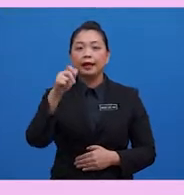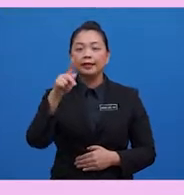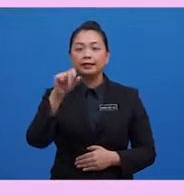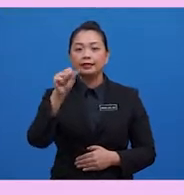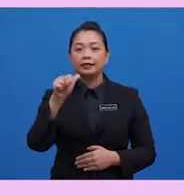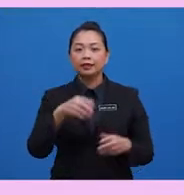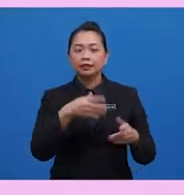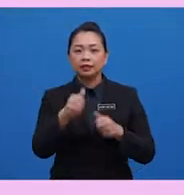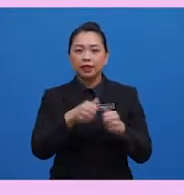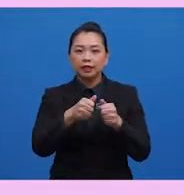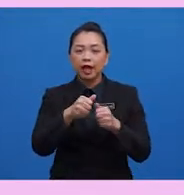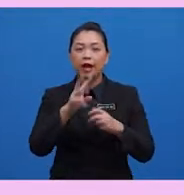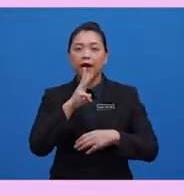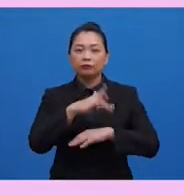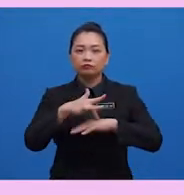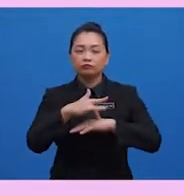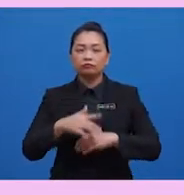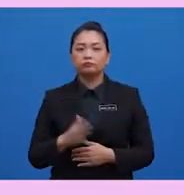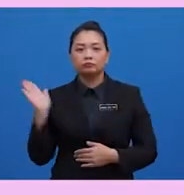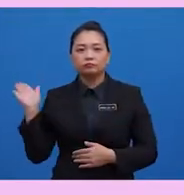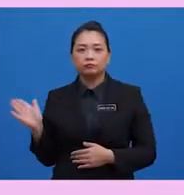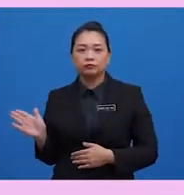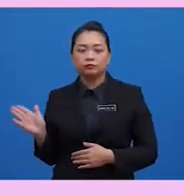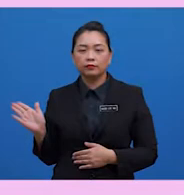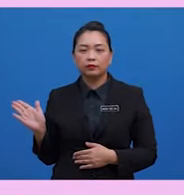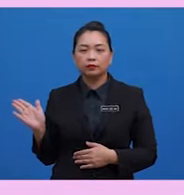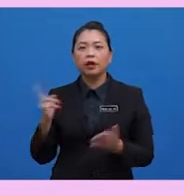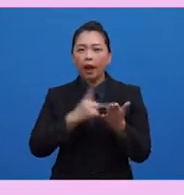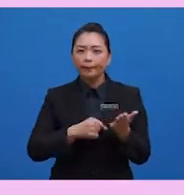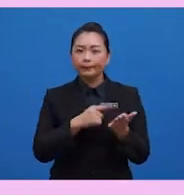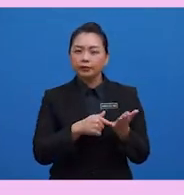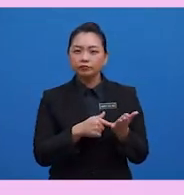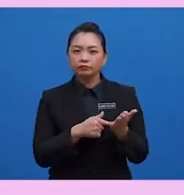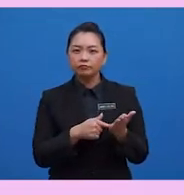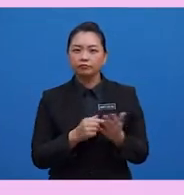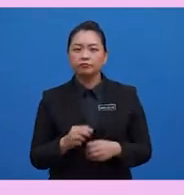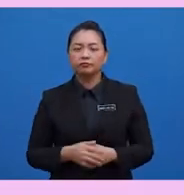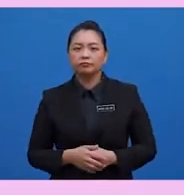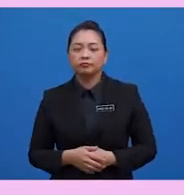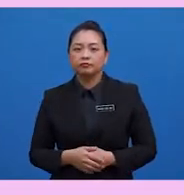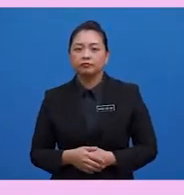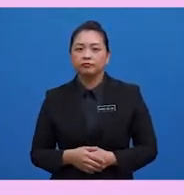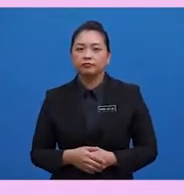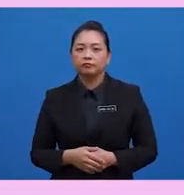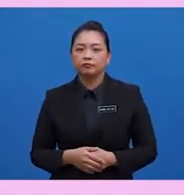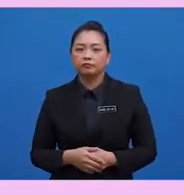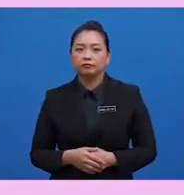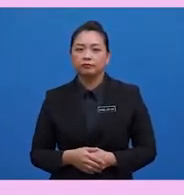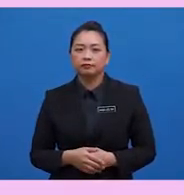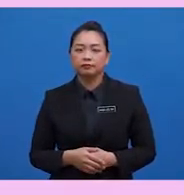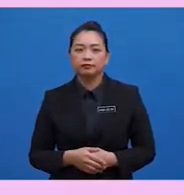permukaan. Apakah fenomena yang ditunjukkan oleh gambar berkenaan? Ya, betul.